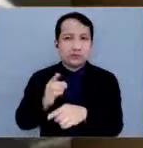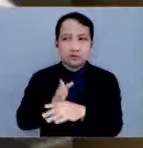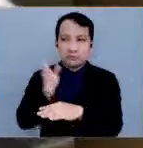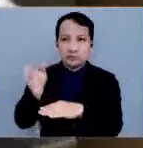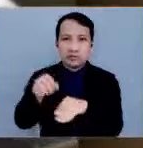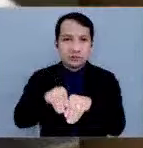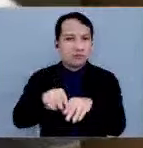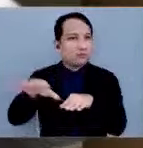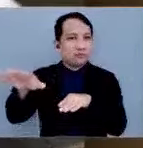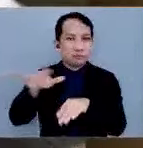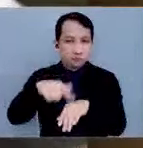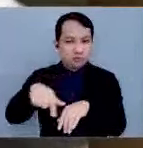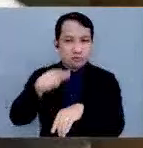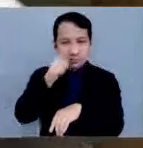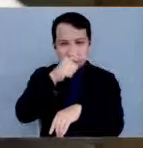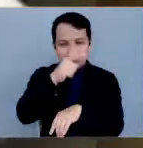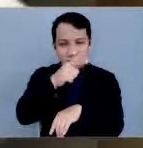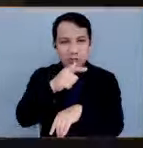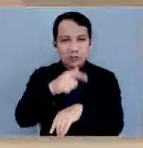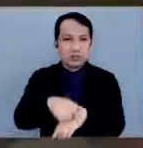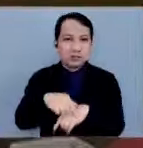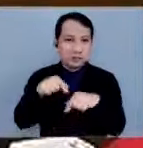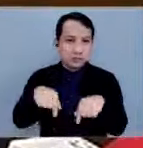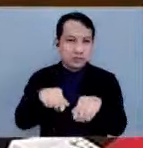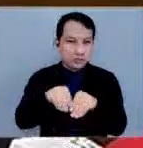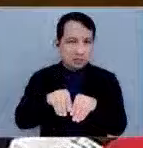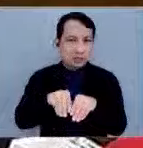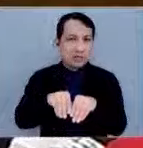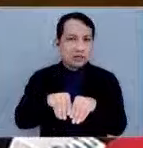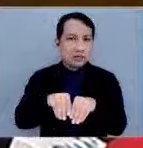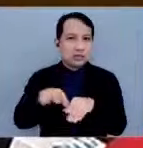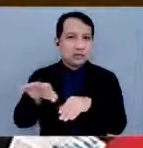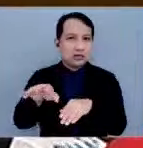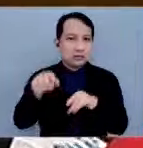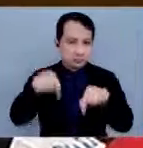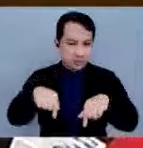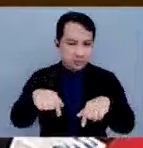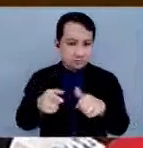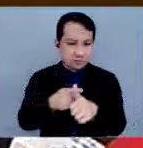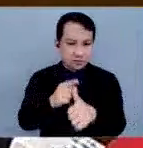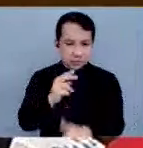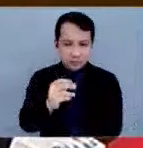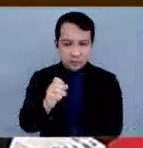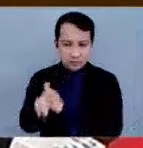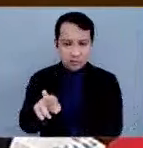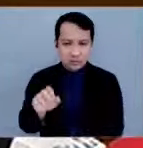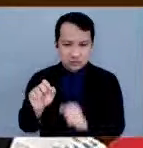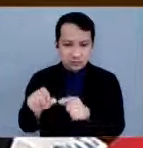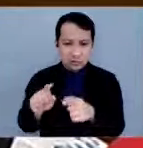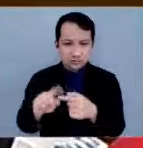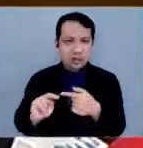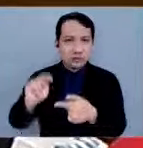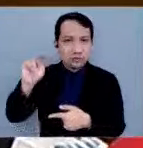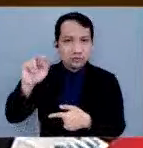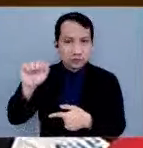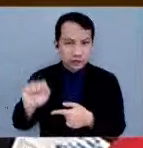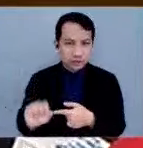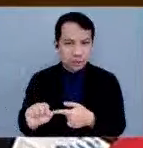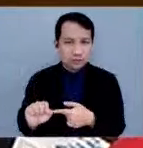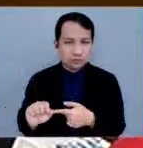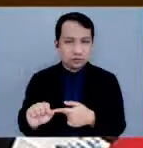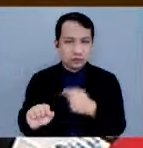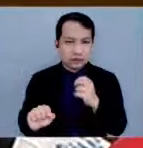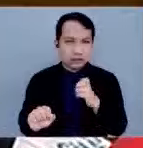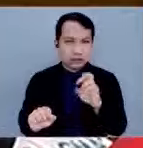Luzon. Ang market na sinabi niya kung saan ito mga nagbebenta is dito sa NCR, north and south. Southern part ng NCR,